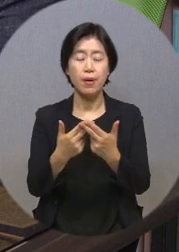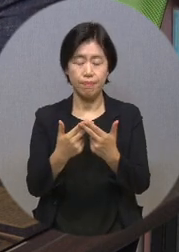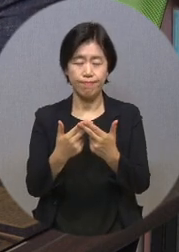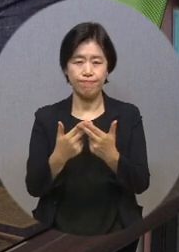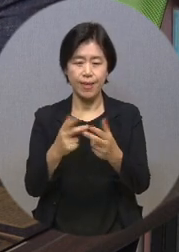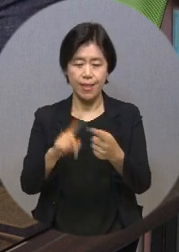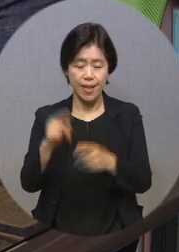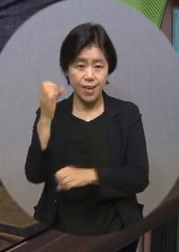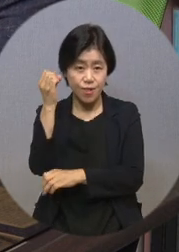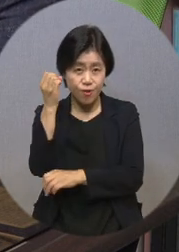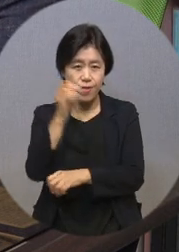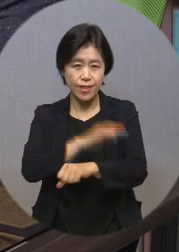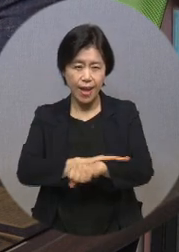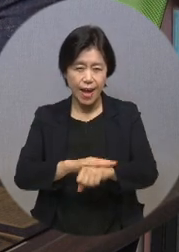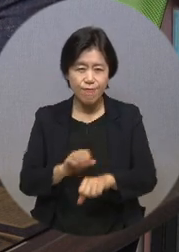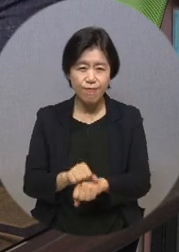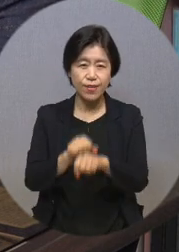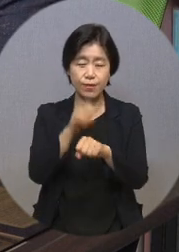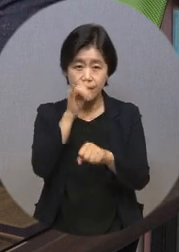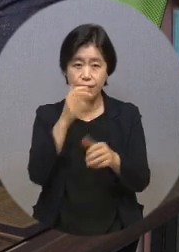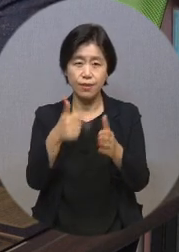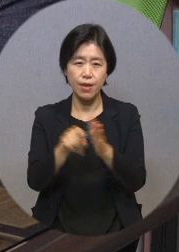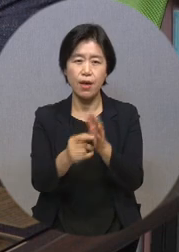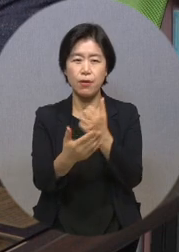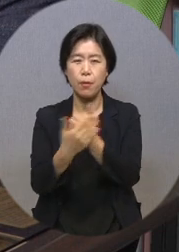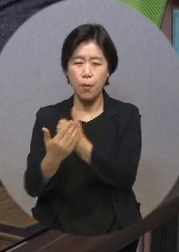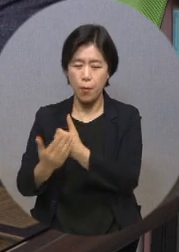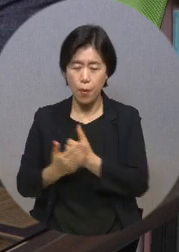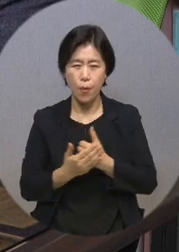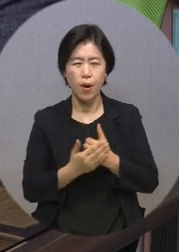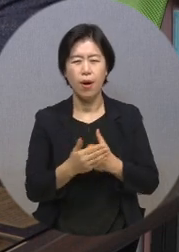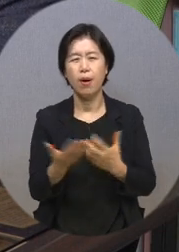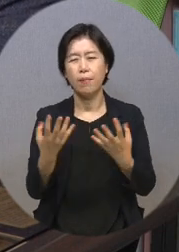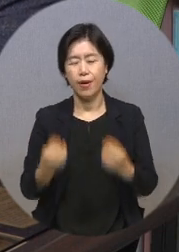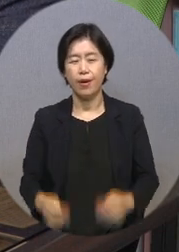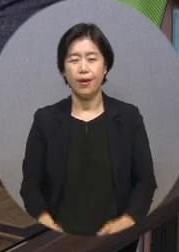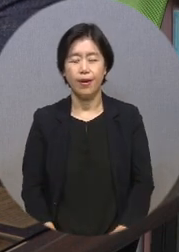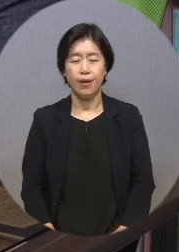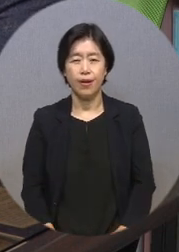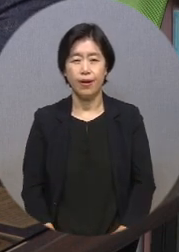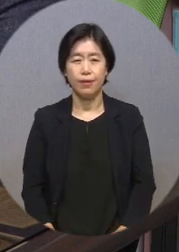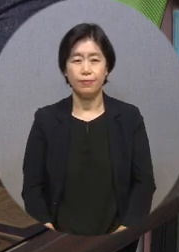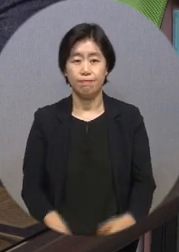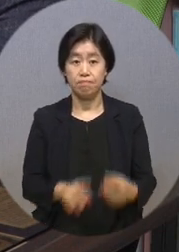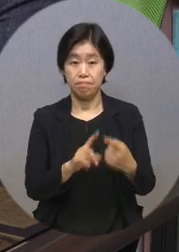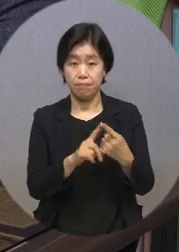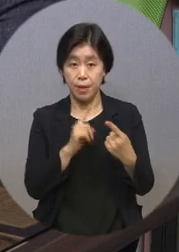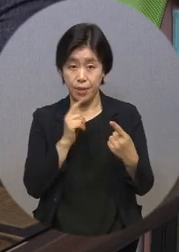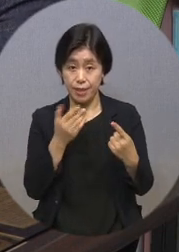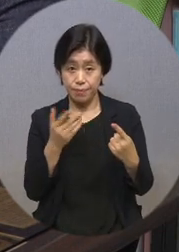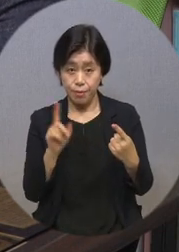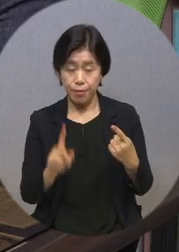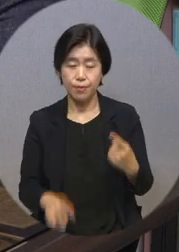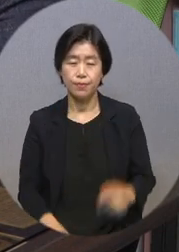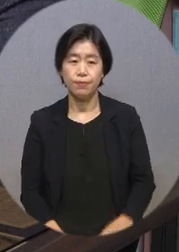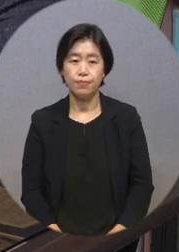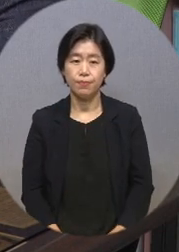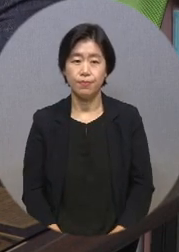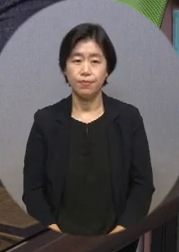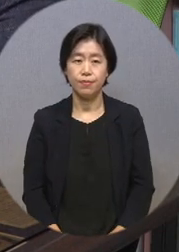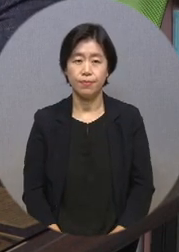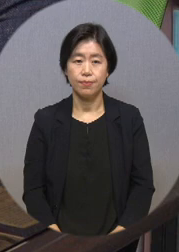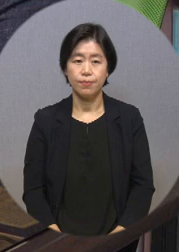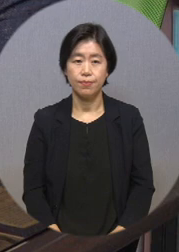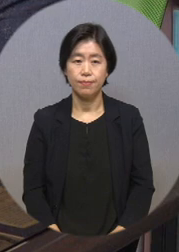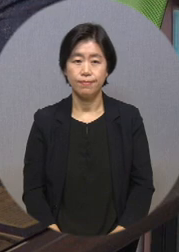쌓을 수 있도록 노력해 주신 주변분들도 많이 계십니다. 첫 번째로 아까 말씀해 주셨던